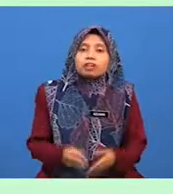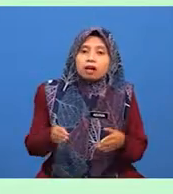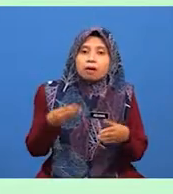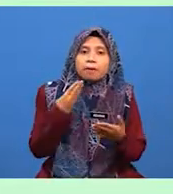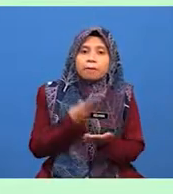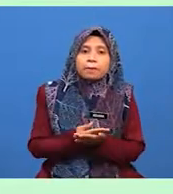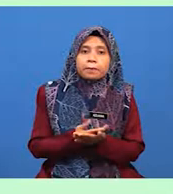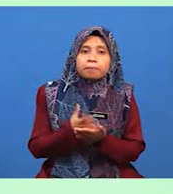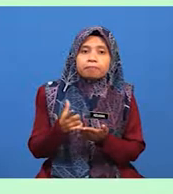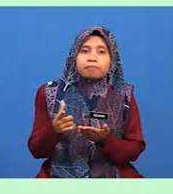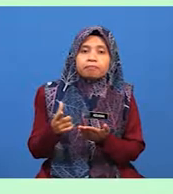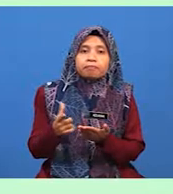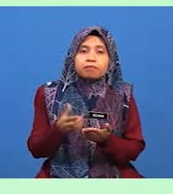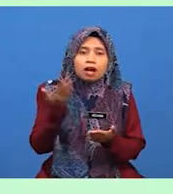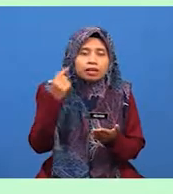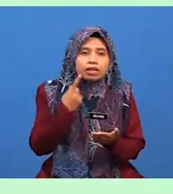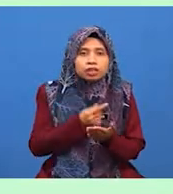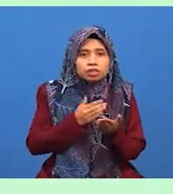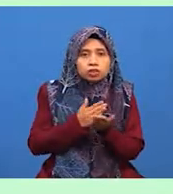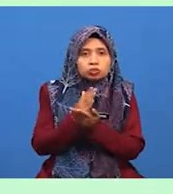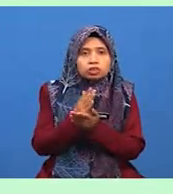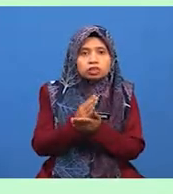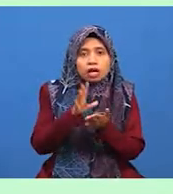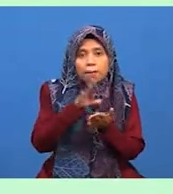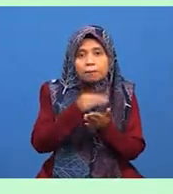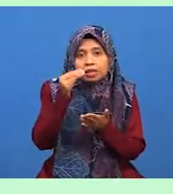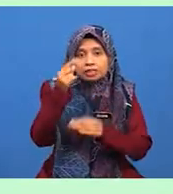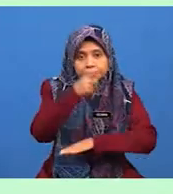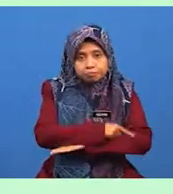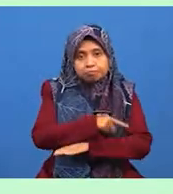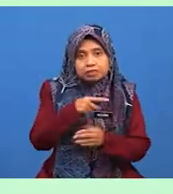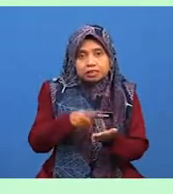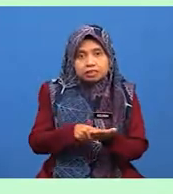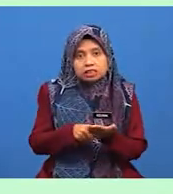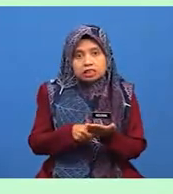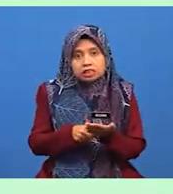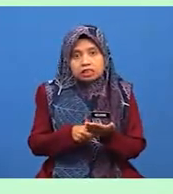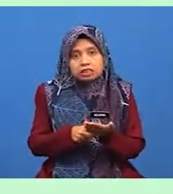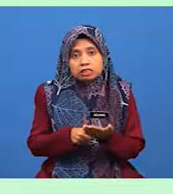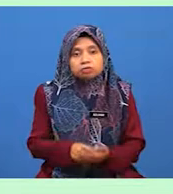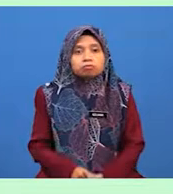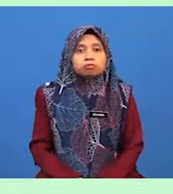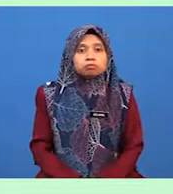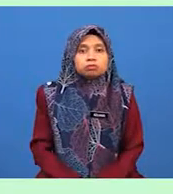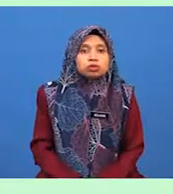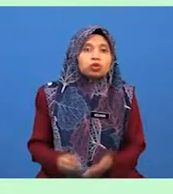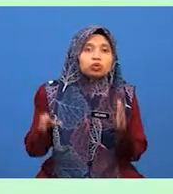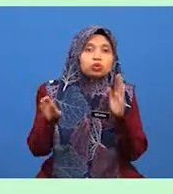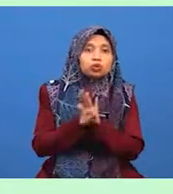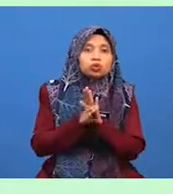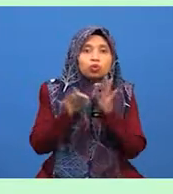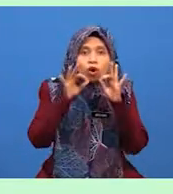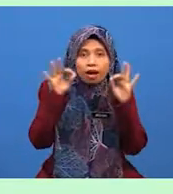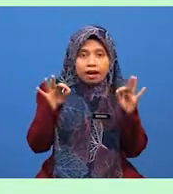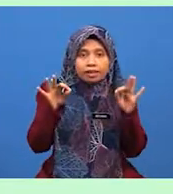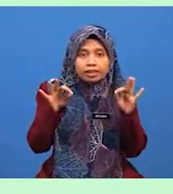Baiklah. Mari kita teruskan pembelajaran kita. Baiklah. Contoh ayat yang